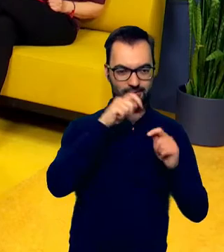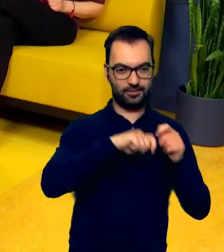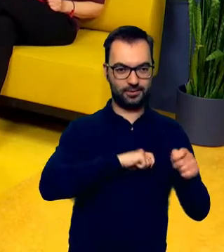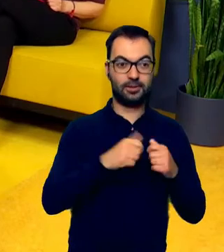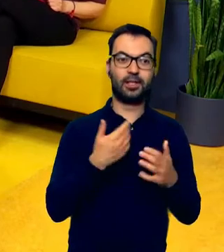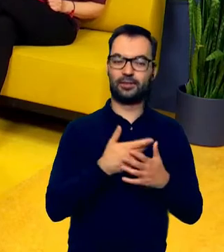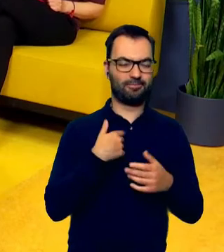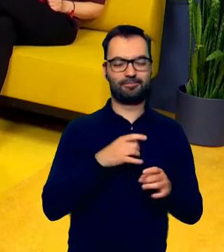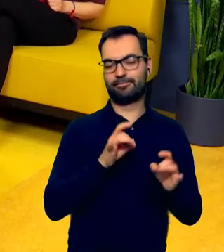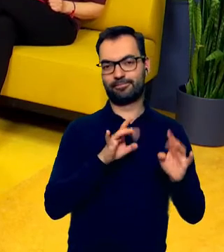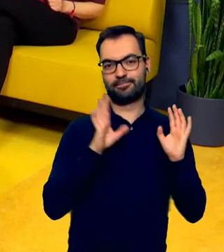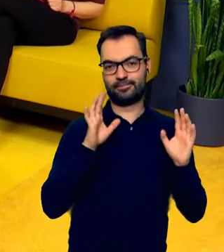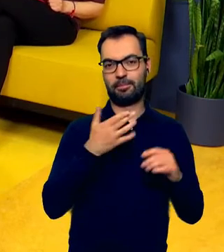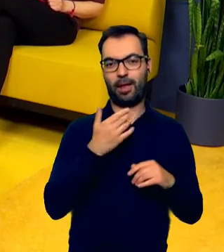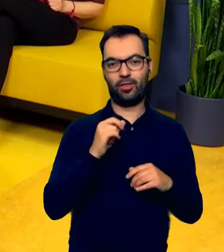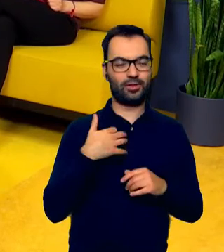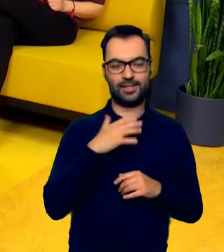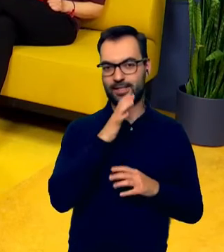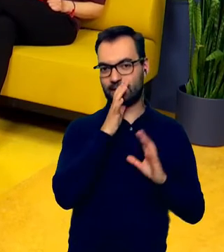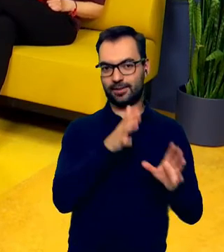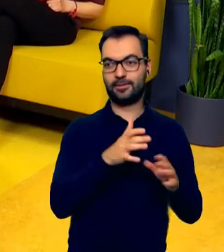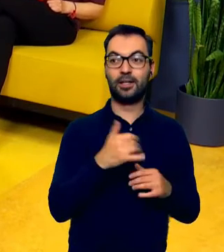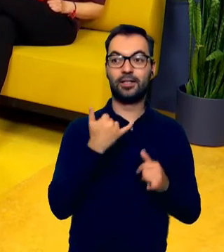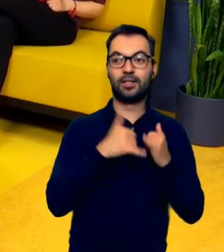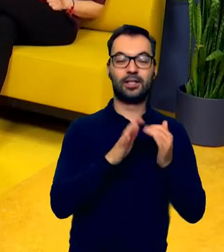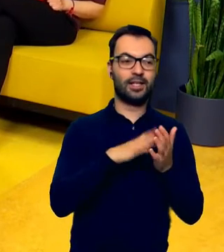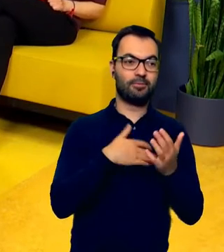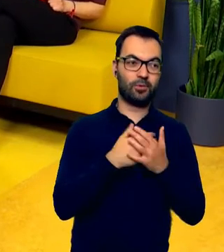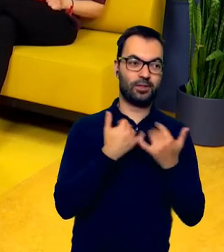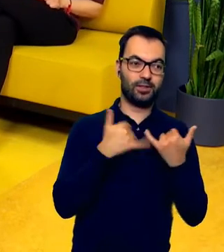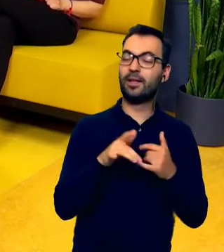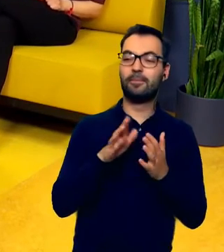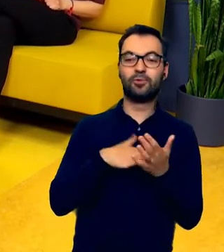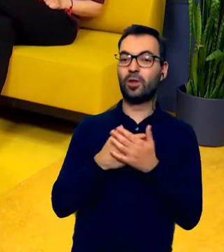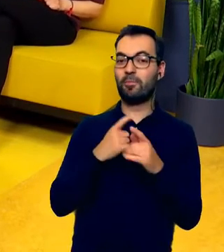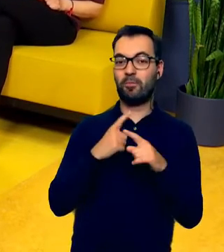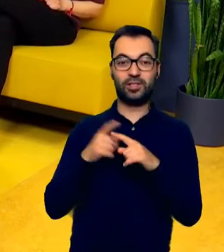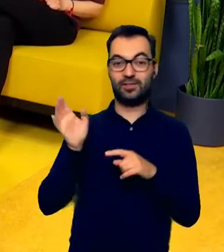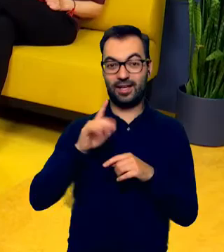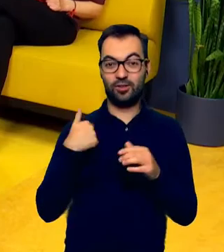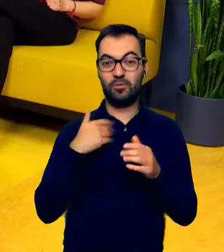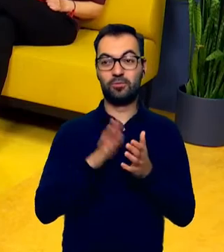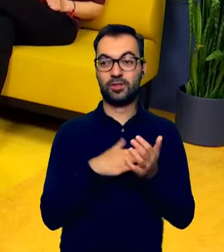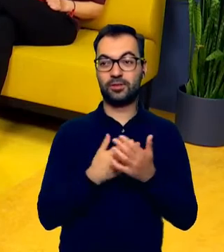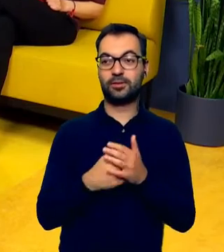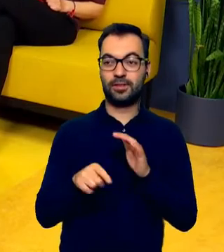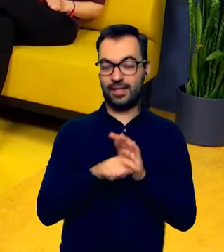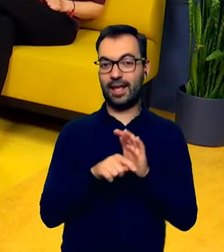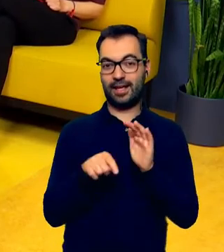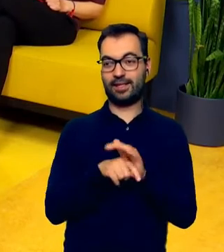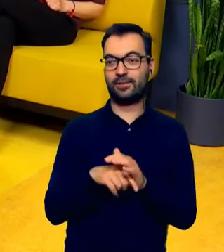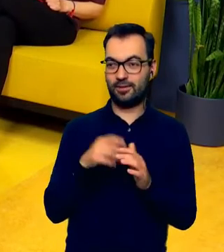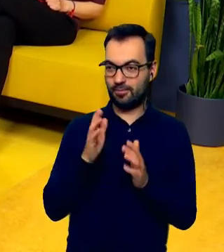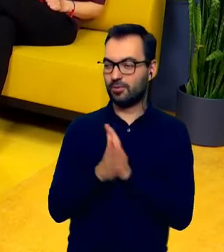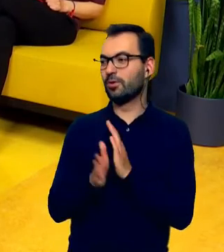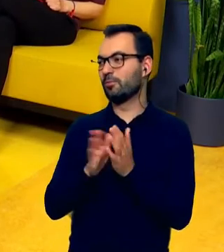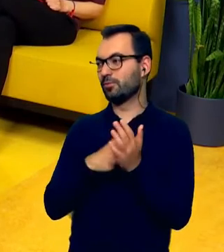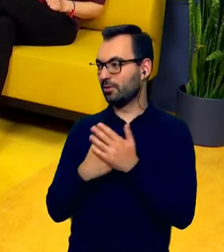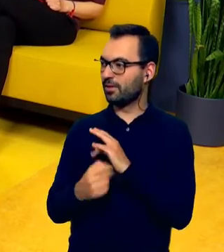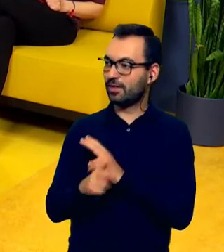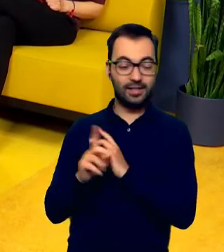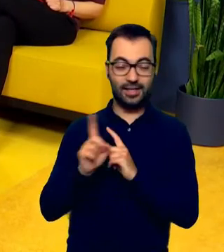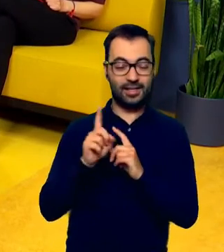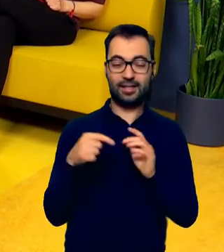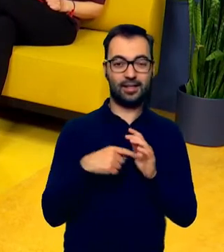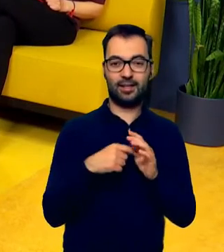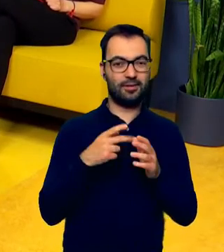ten sposób wypadła, więc jakby masz jakiś inny przykład na... Nie, ale to nie był przykład pozytywny, to był przykład też był negatywny. Myślę, to był po prostu przykład neutralny.